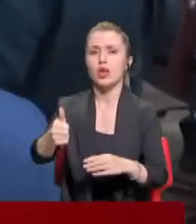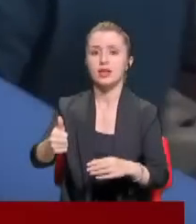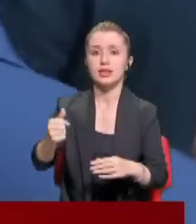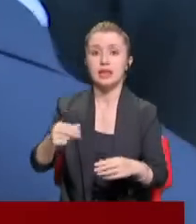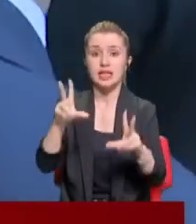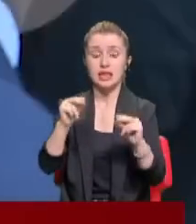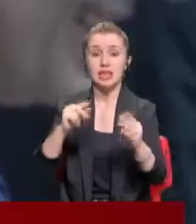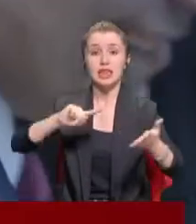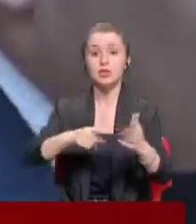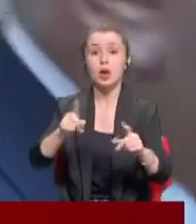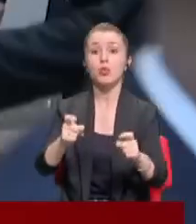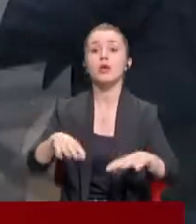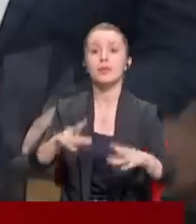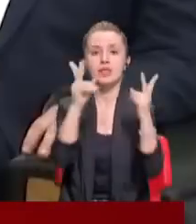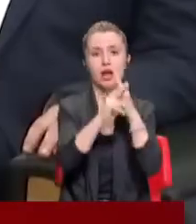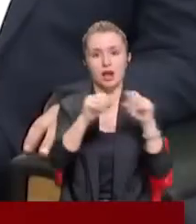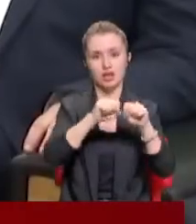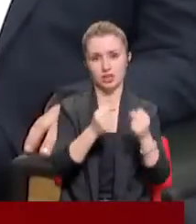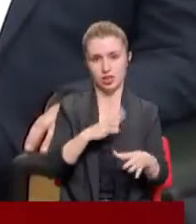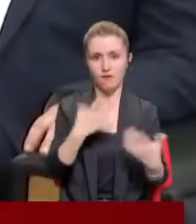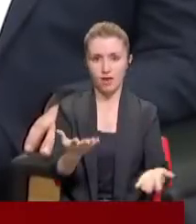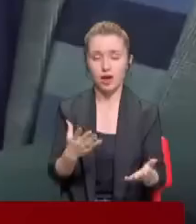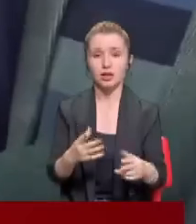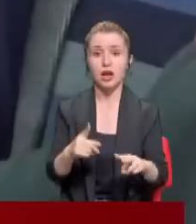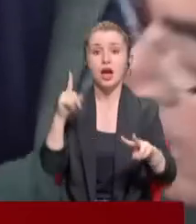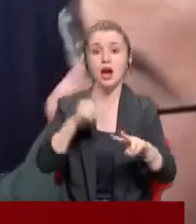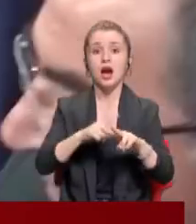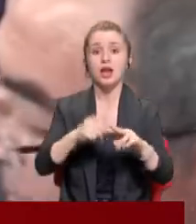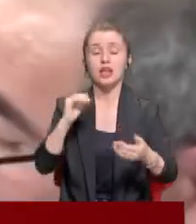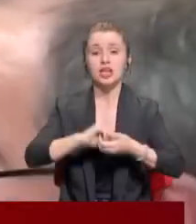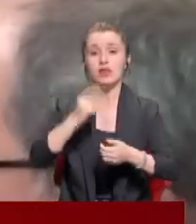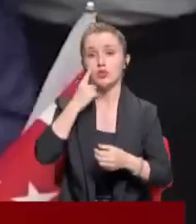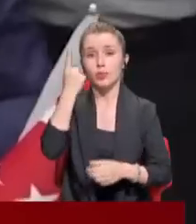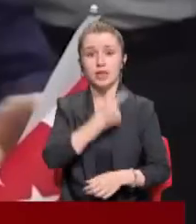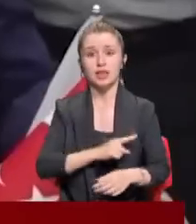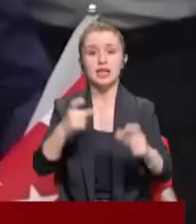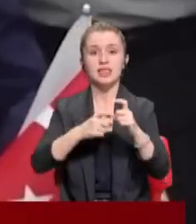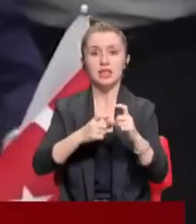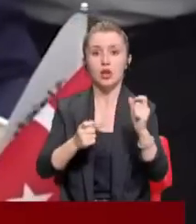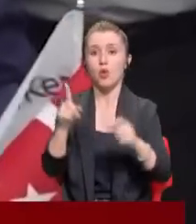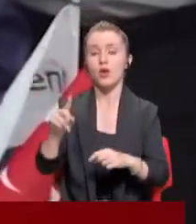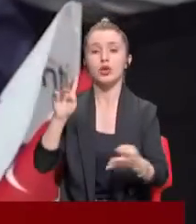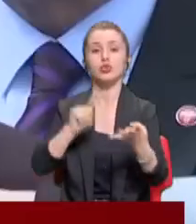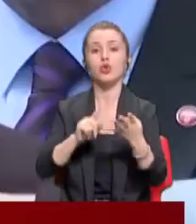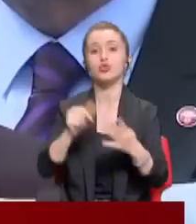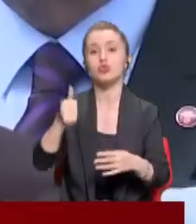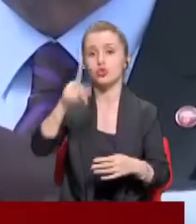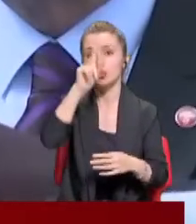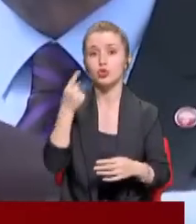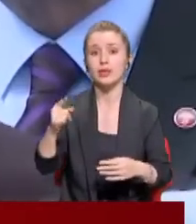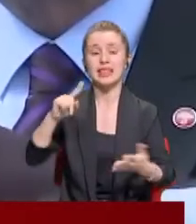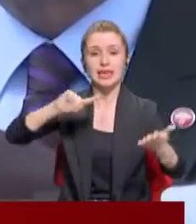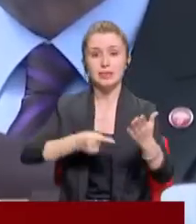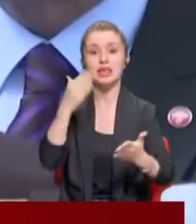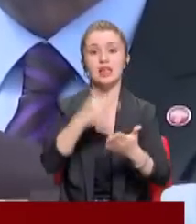yeterli imzaya ulaşamamasının hayal kırıklığını yaşıyor. Ata İttifakı'nın Cumhurbaşkanı adayı Sinan Oğan 4. günde 100 bin